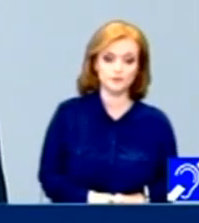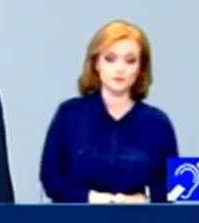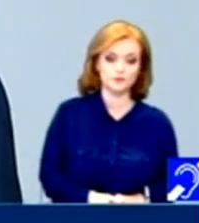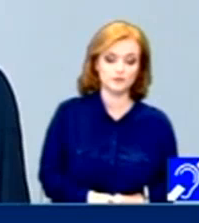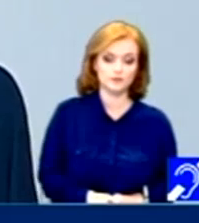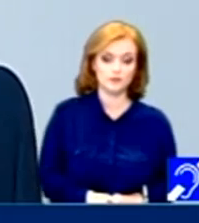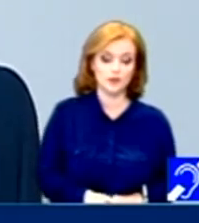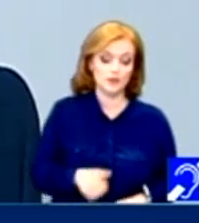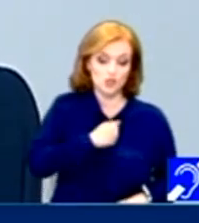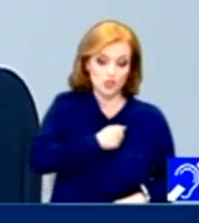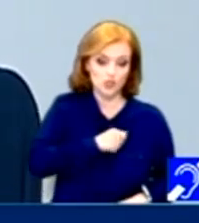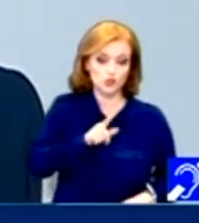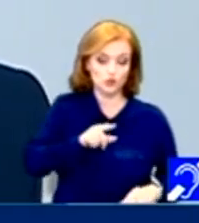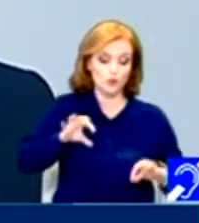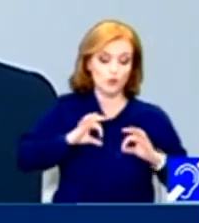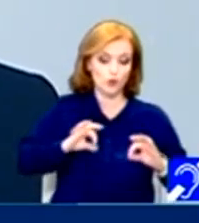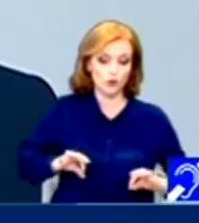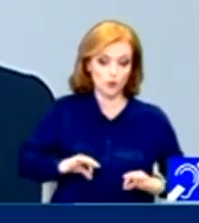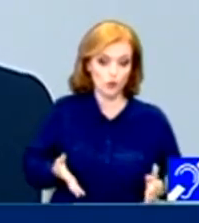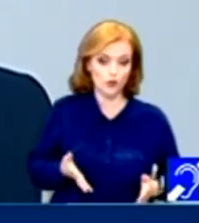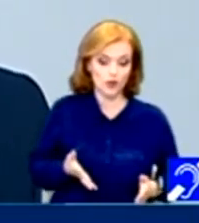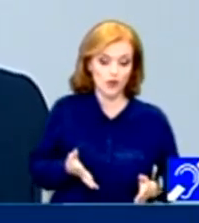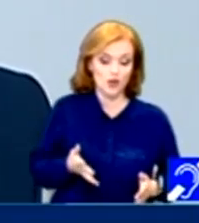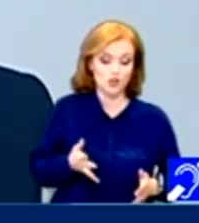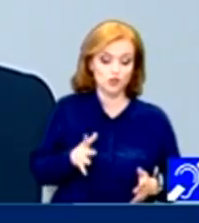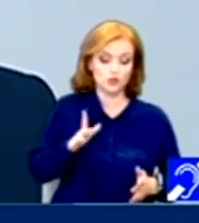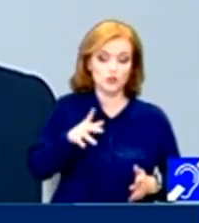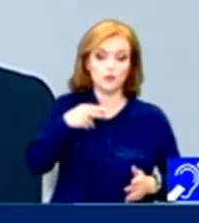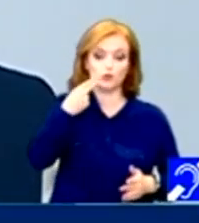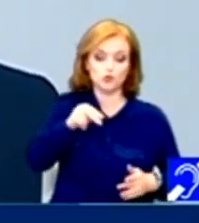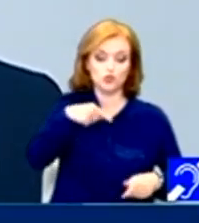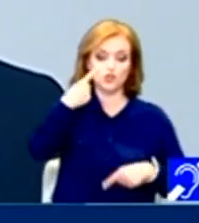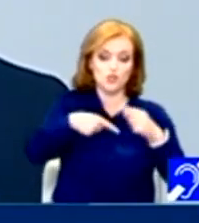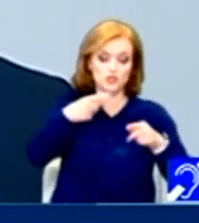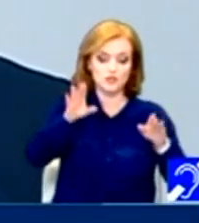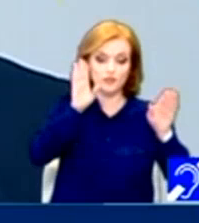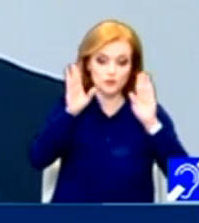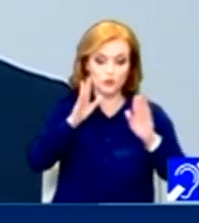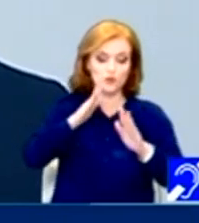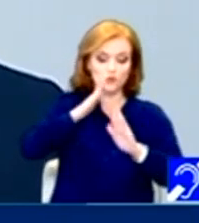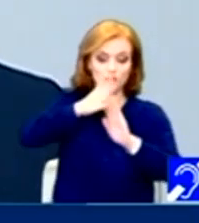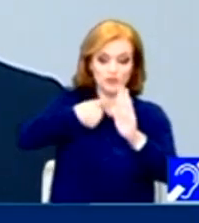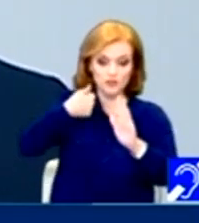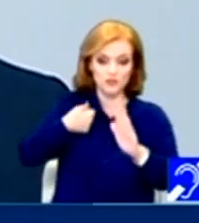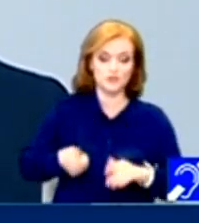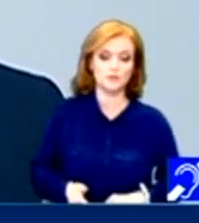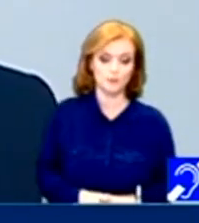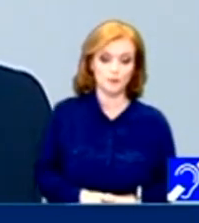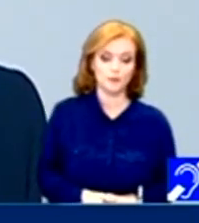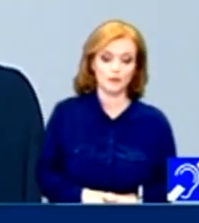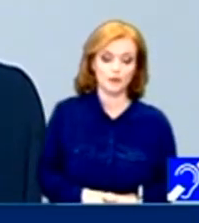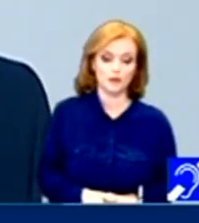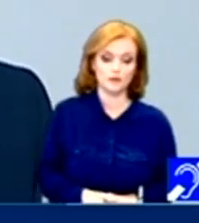pare rău. Procurorii consideră că Facebook-ul este cea mai bună metodă de a cita. Noi din luna iulie am anunțat că suntem avocați domnul